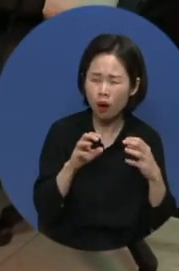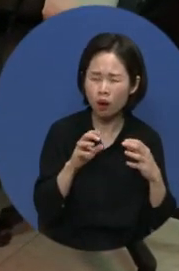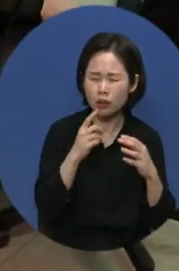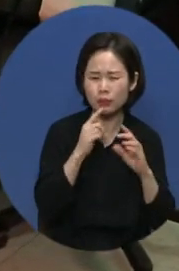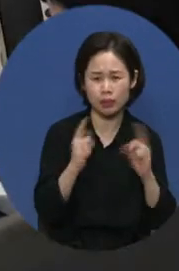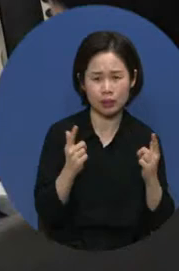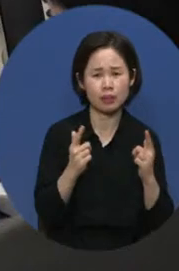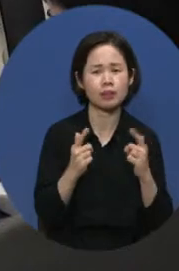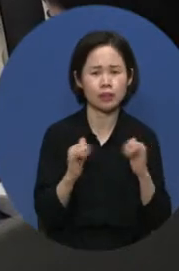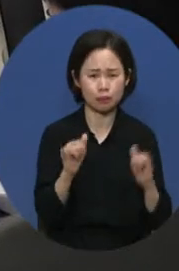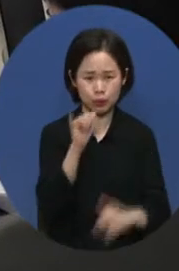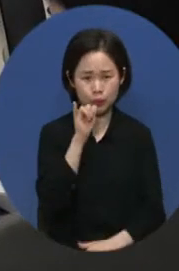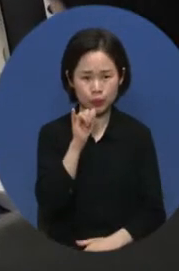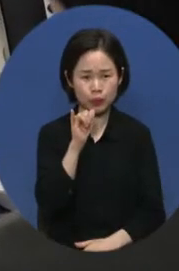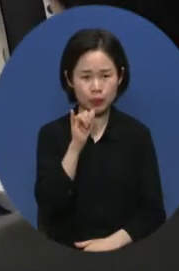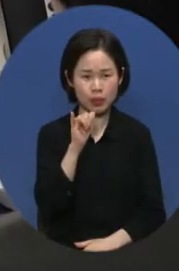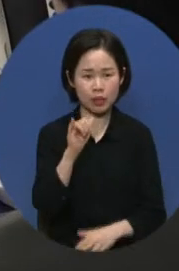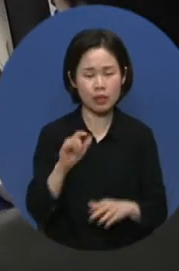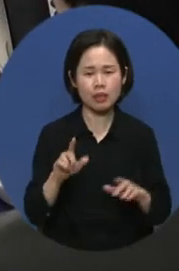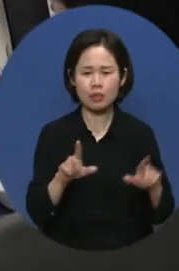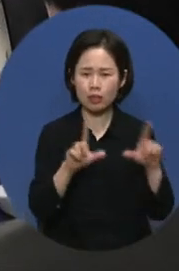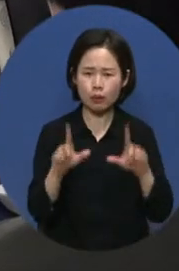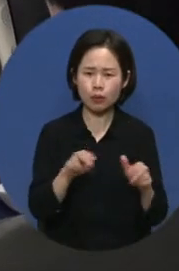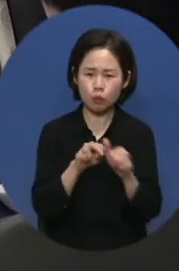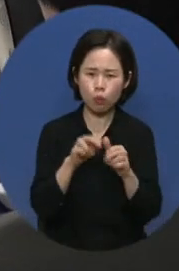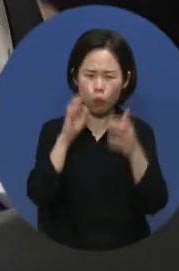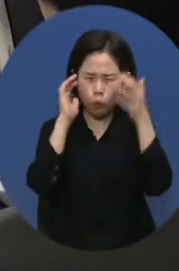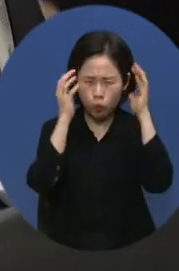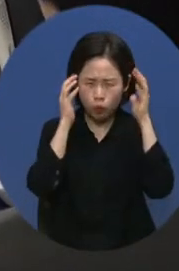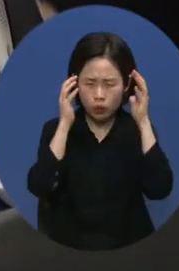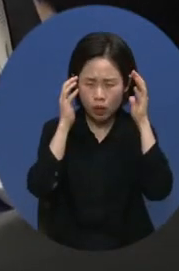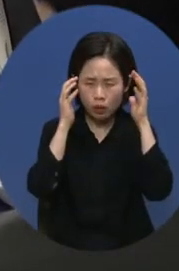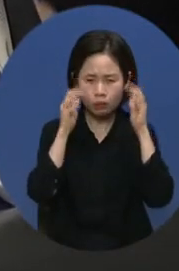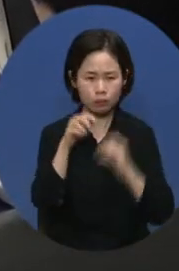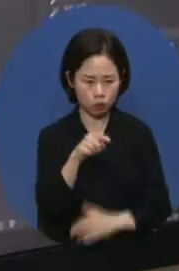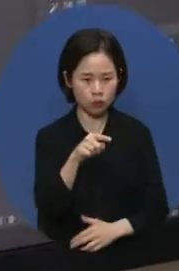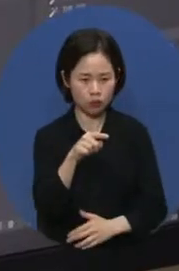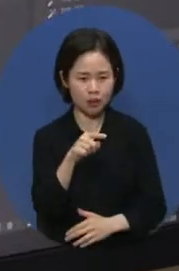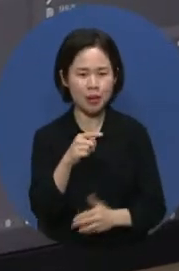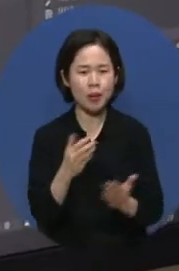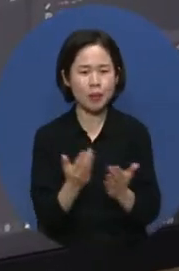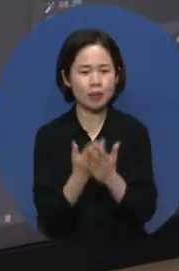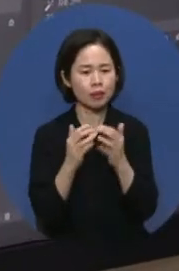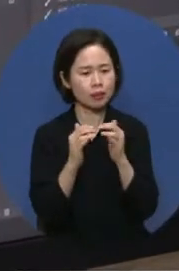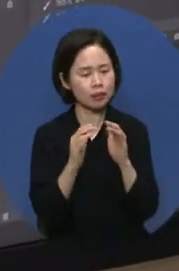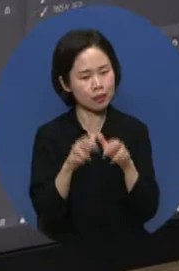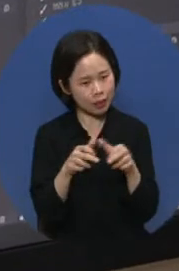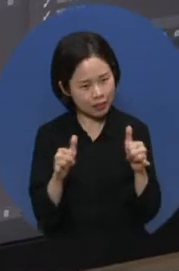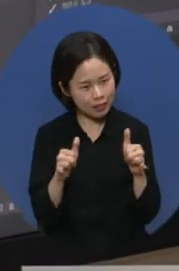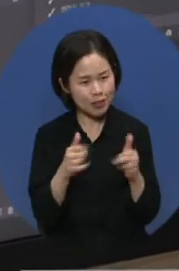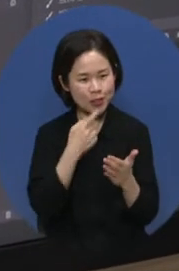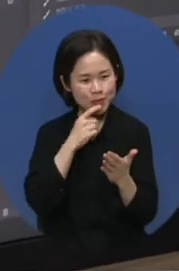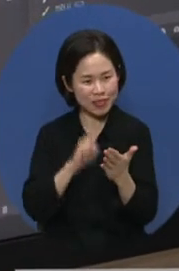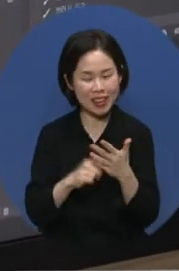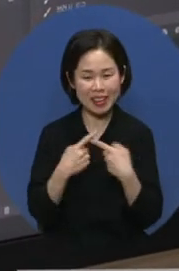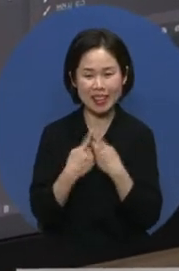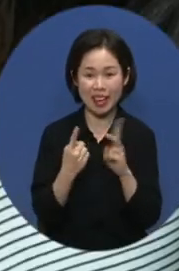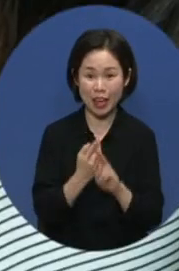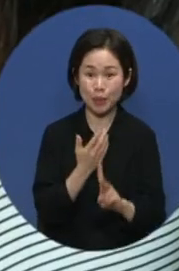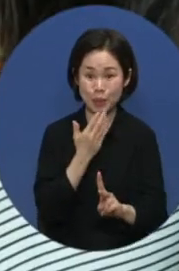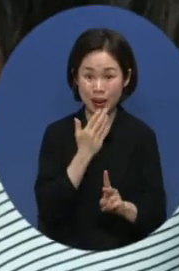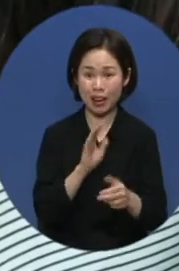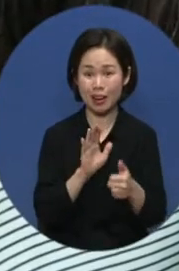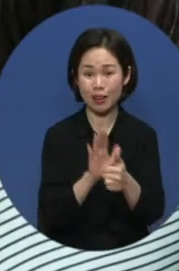이처럼 어렵고 복잡한 생활 정보를 발달장애인들이 쉽고 간단하게 받아들일 수 있도록 도와주는 사람들이